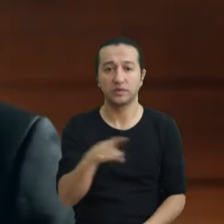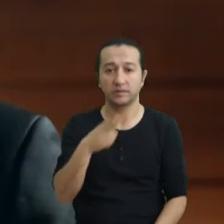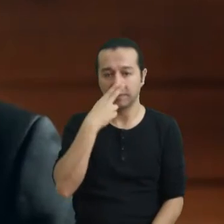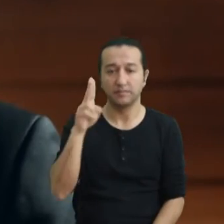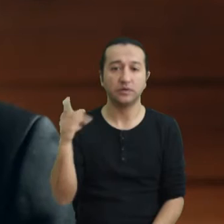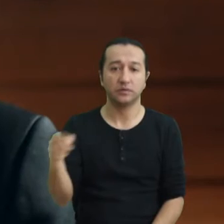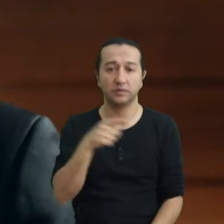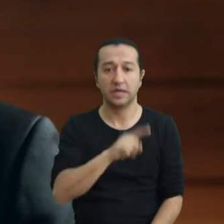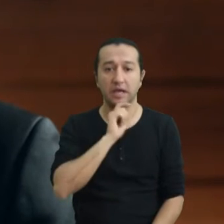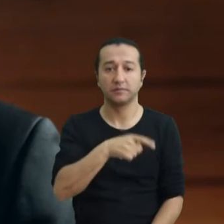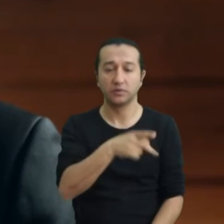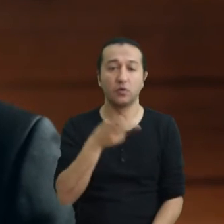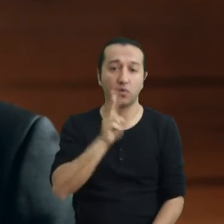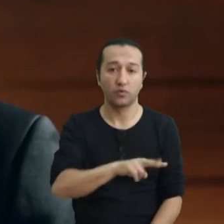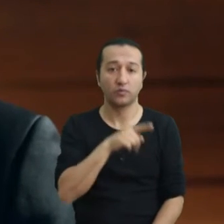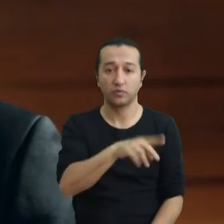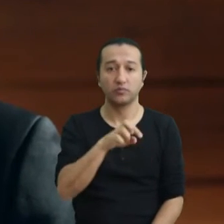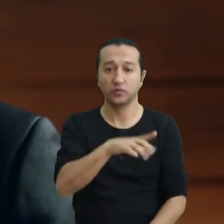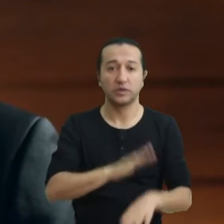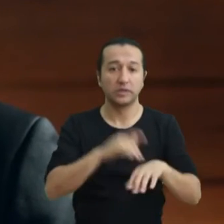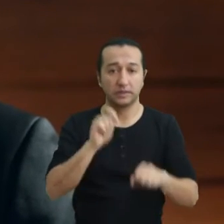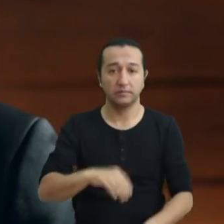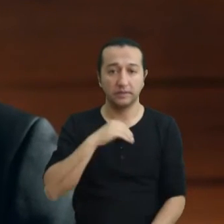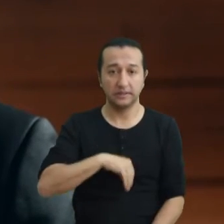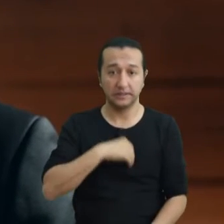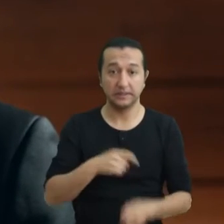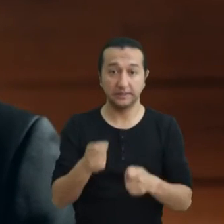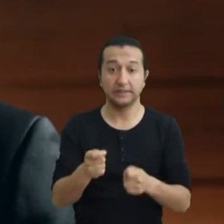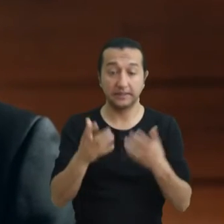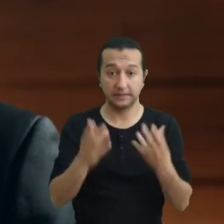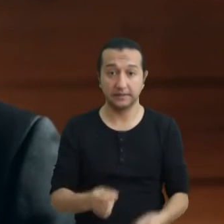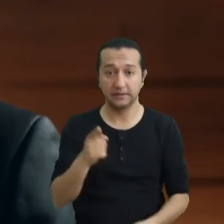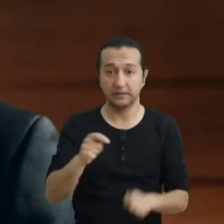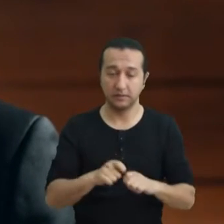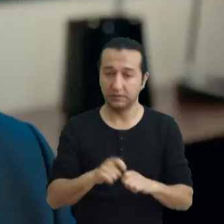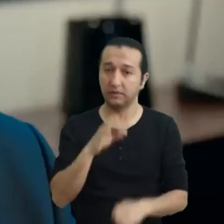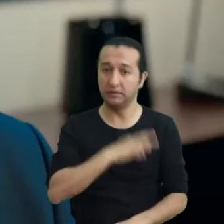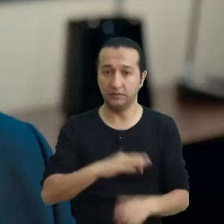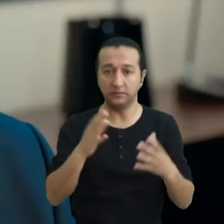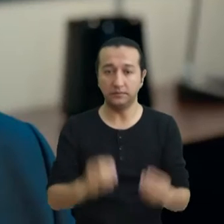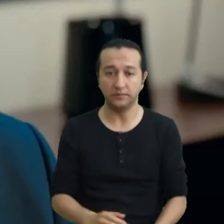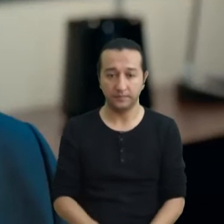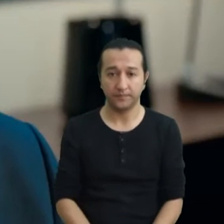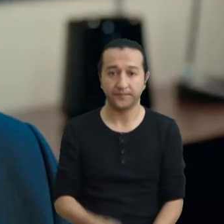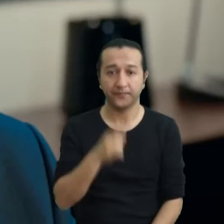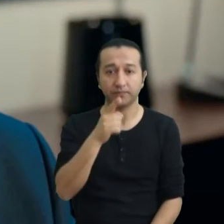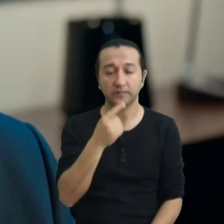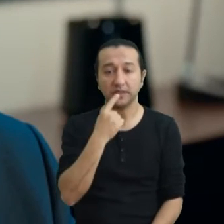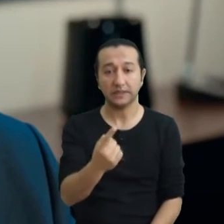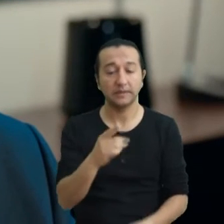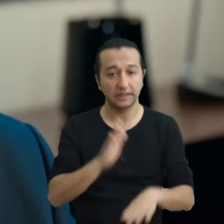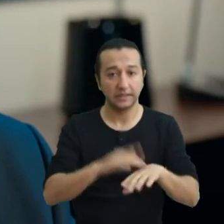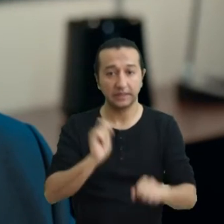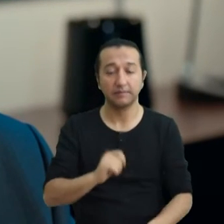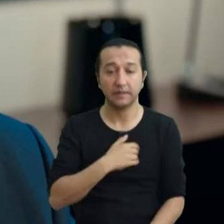etmiyor. Amcasını ölüme Pusat'ın götürdüğüne ikna edersek işimize yarayabilir. Sen dediğimi yap